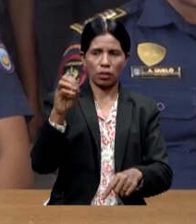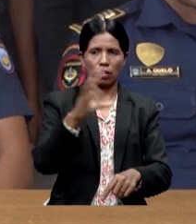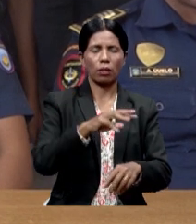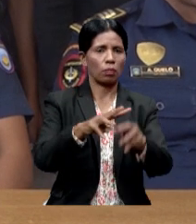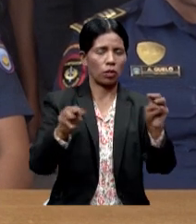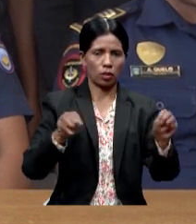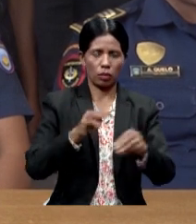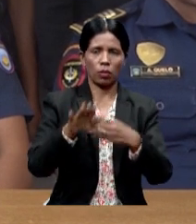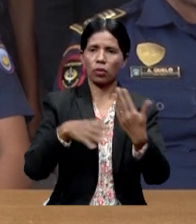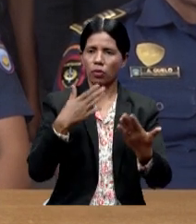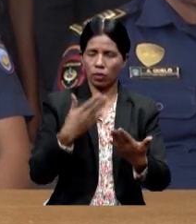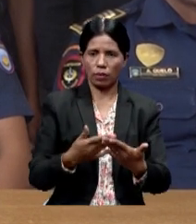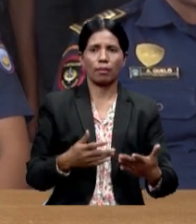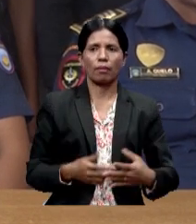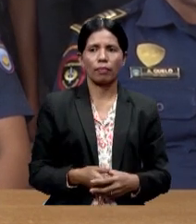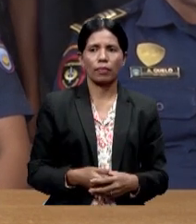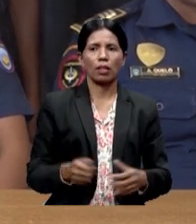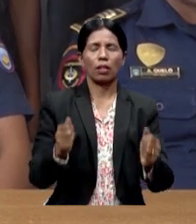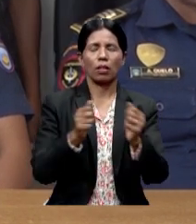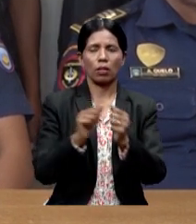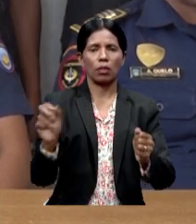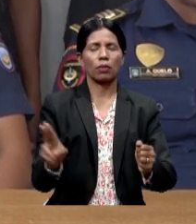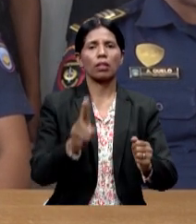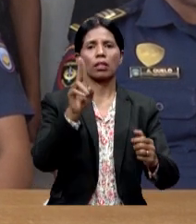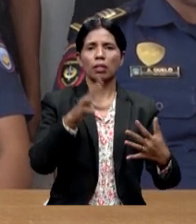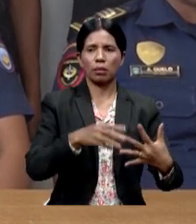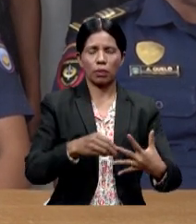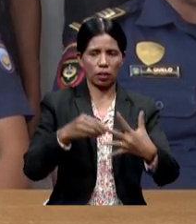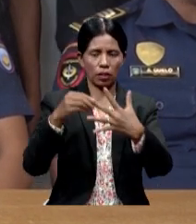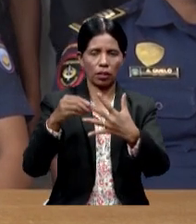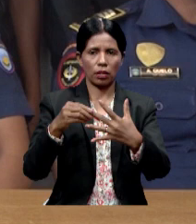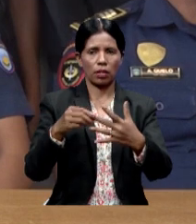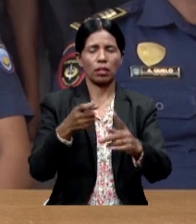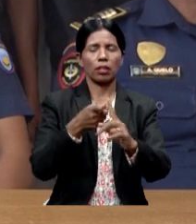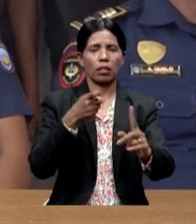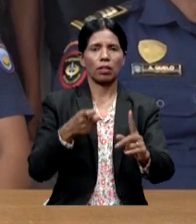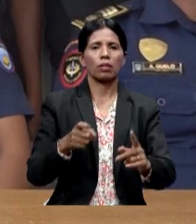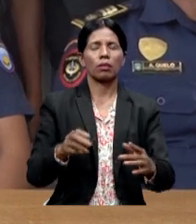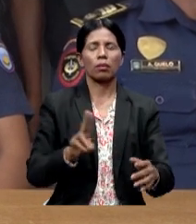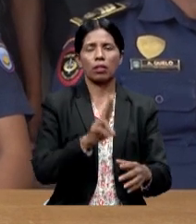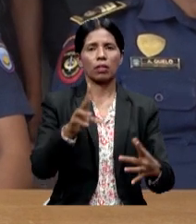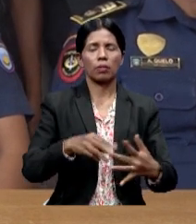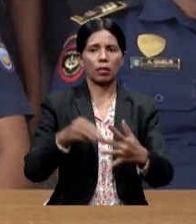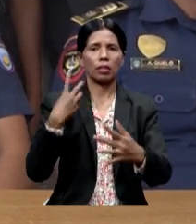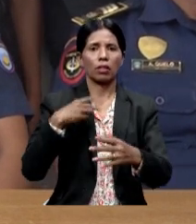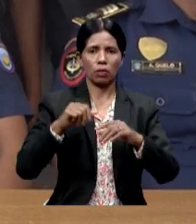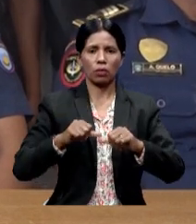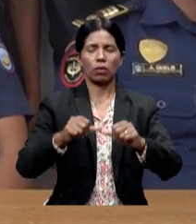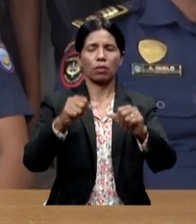munisipu sira ho unidad especial intelijen usi unidad especial ita kontinua